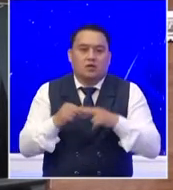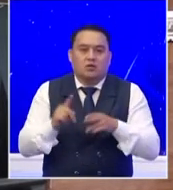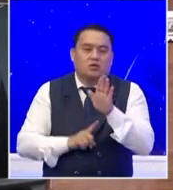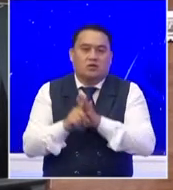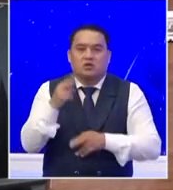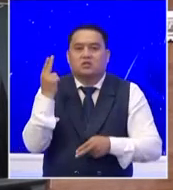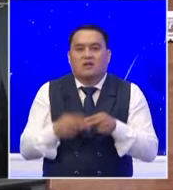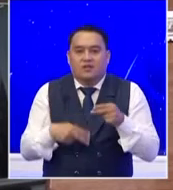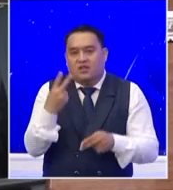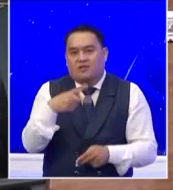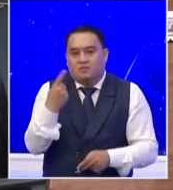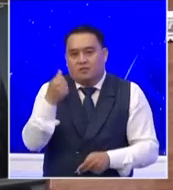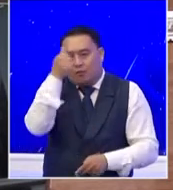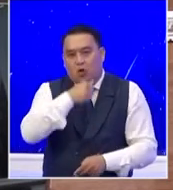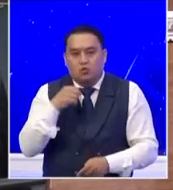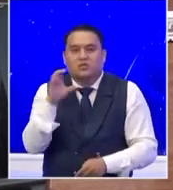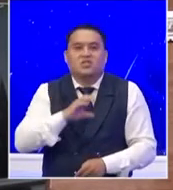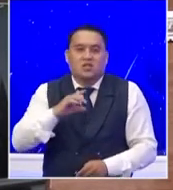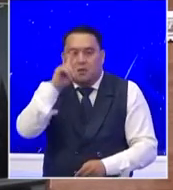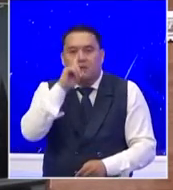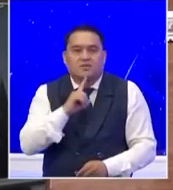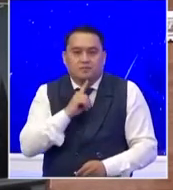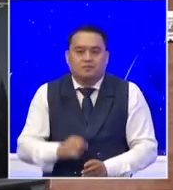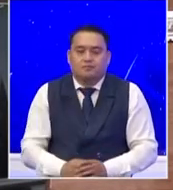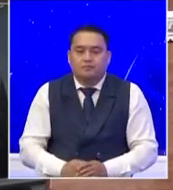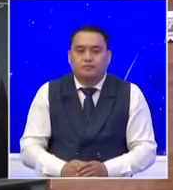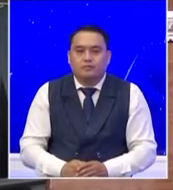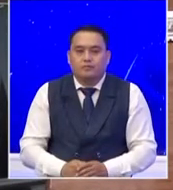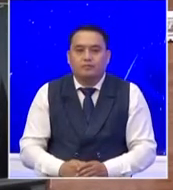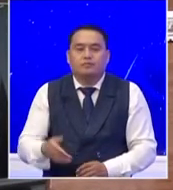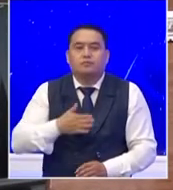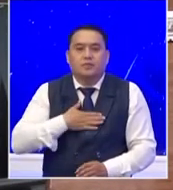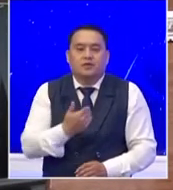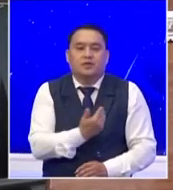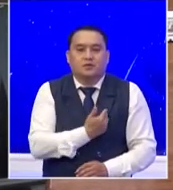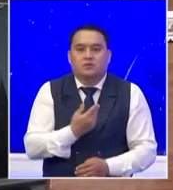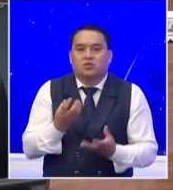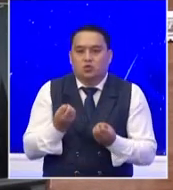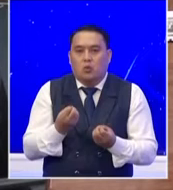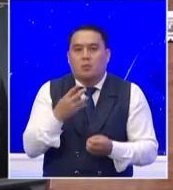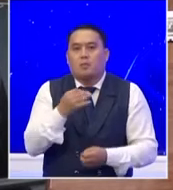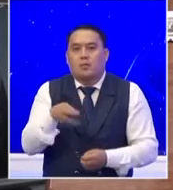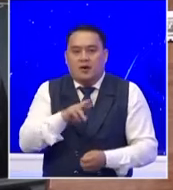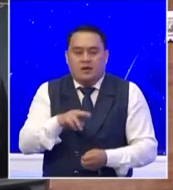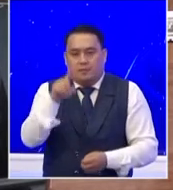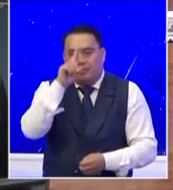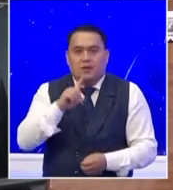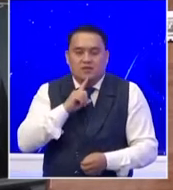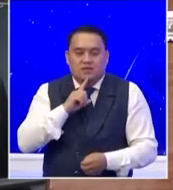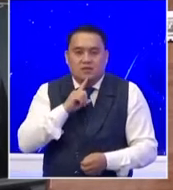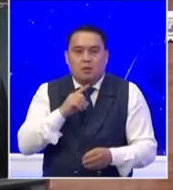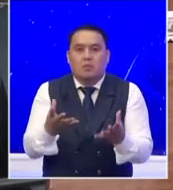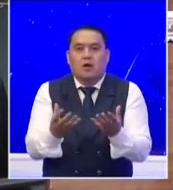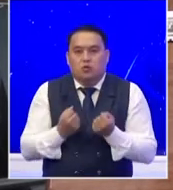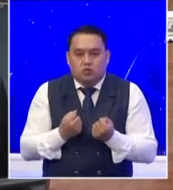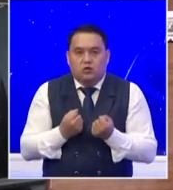месяце с завершением в 2021 году на сентябрь месяце. Также мы уже в мае месяце должны, в текущем месяце должны